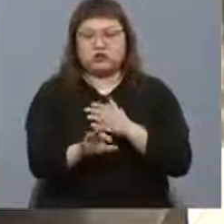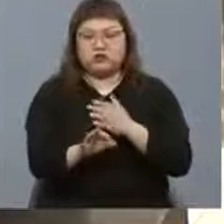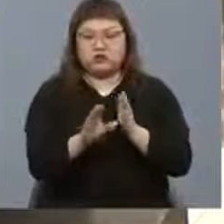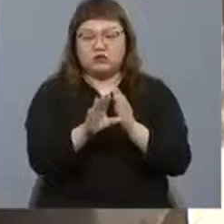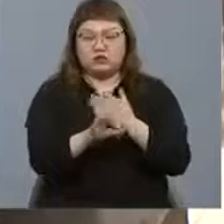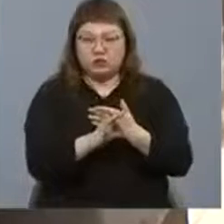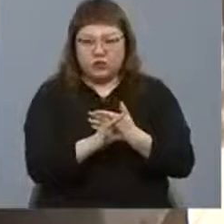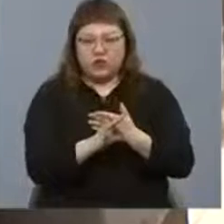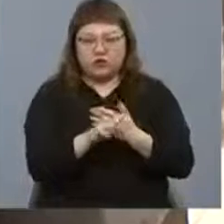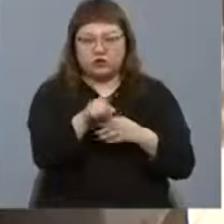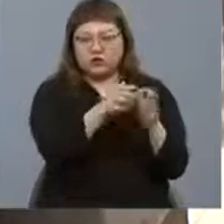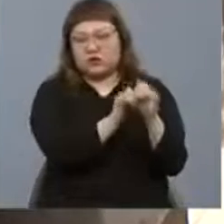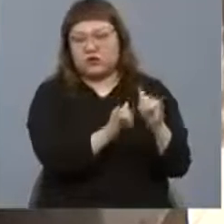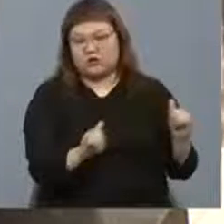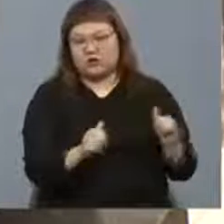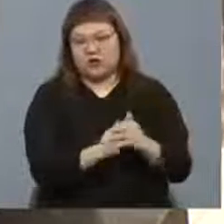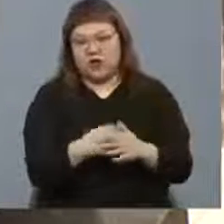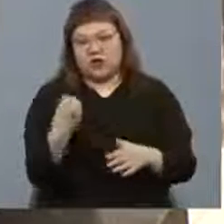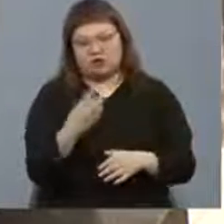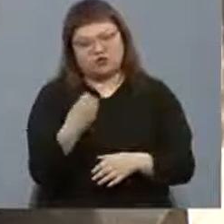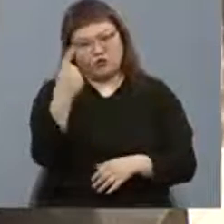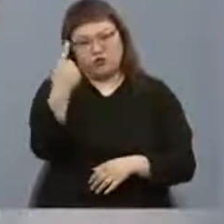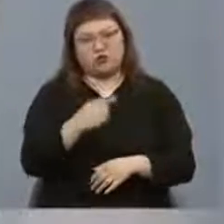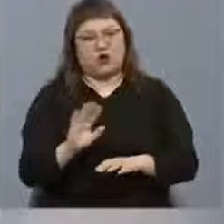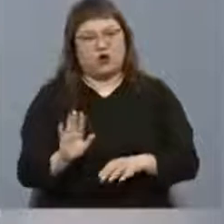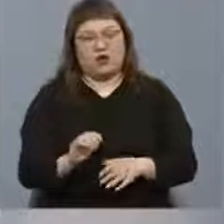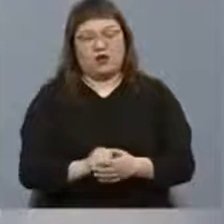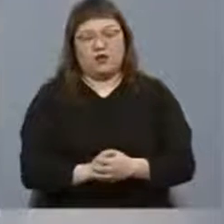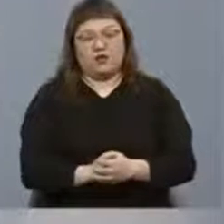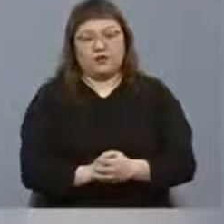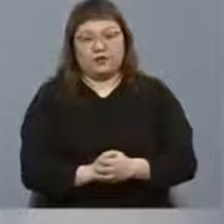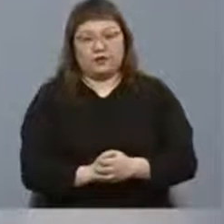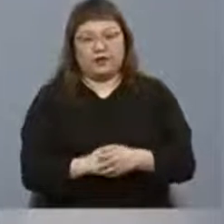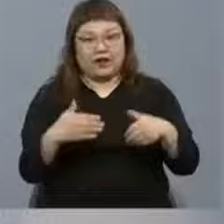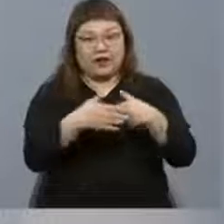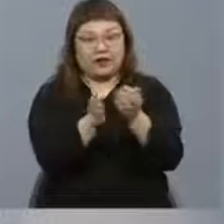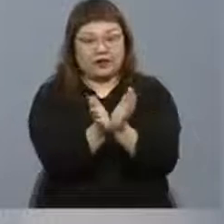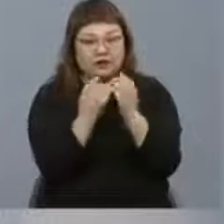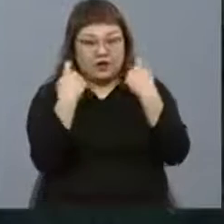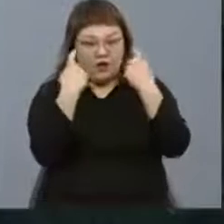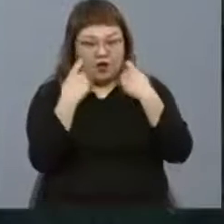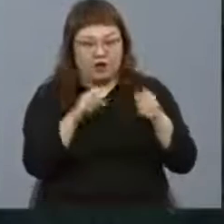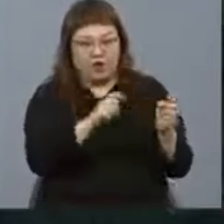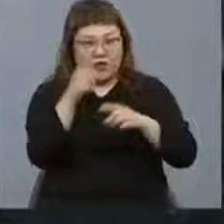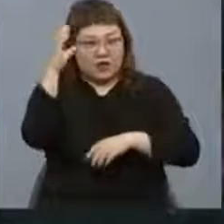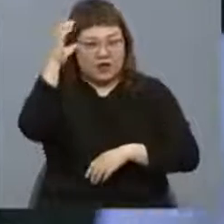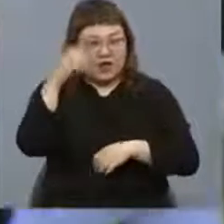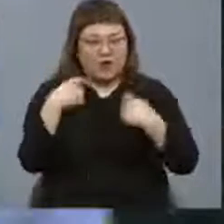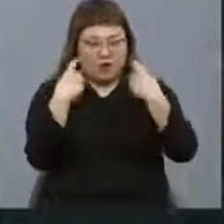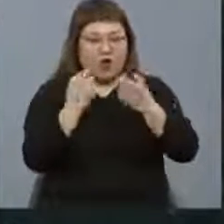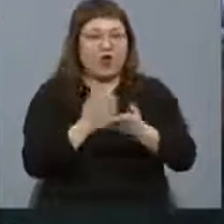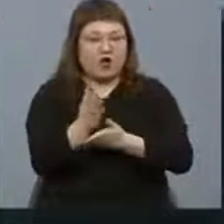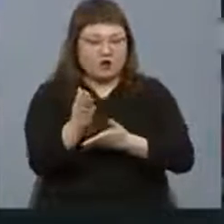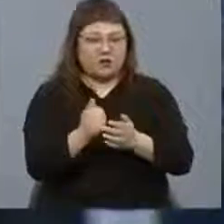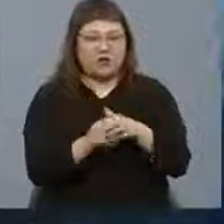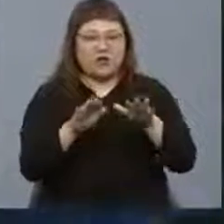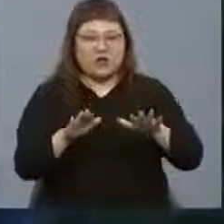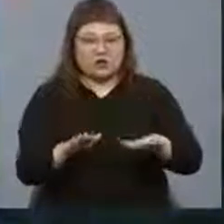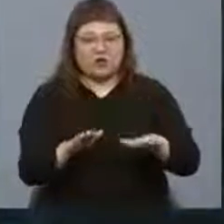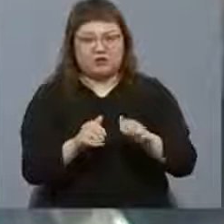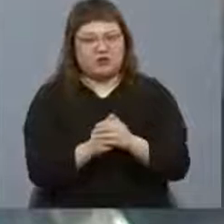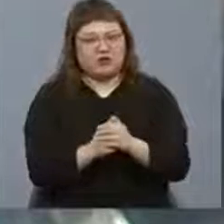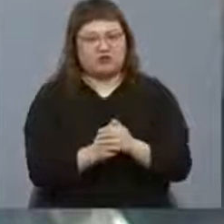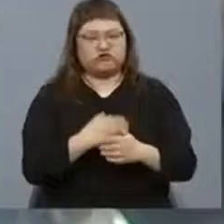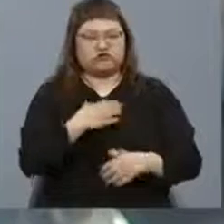사람들이 진짜 자주 오지도 않겠죠. 단체 관광시장 회복을 기대하는 관광업계도 이번 조치가